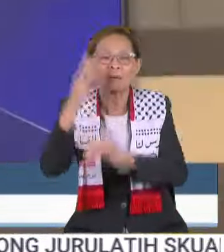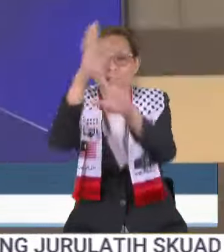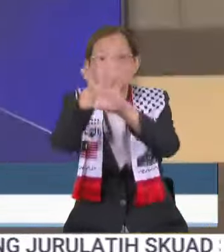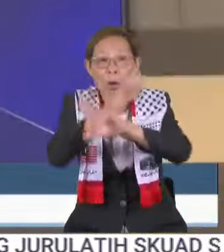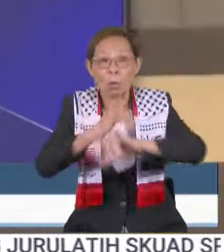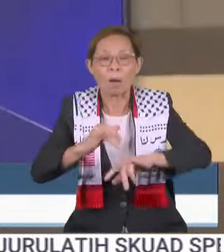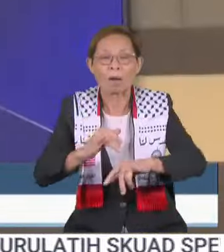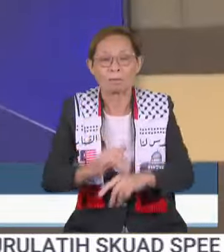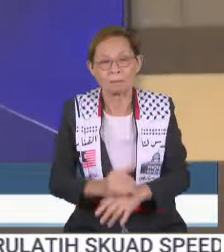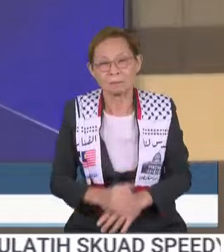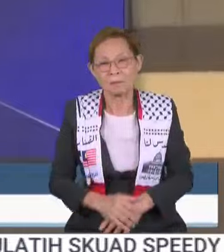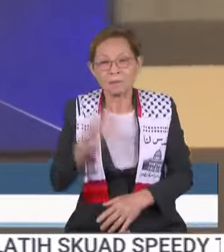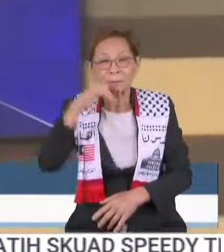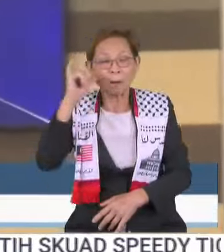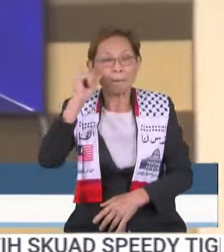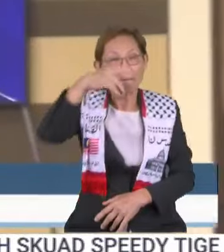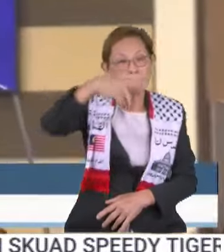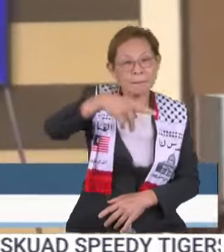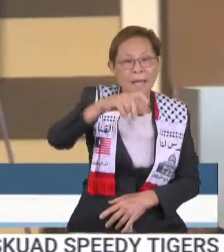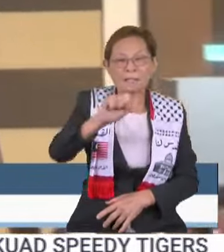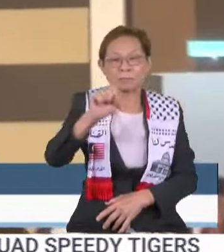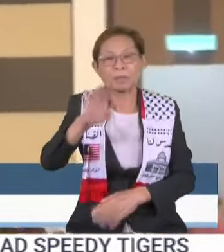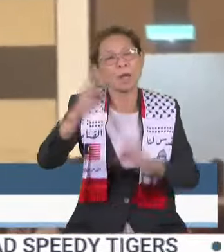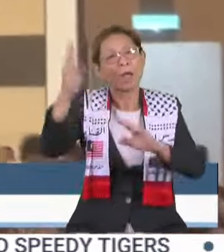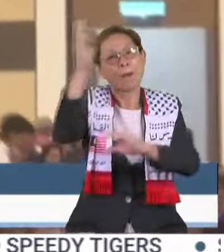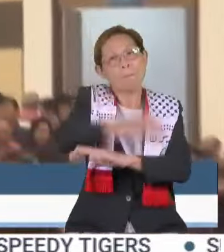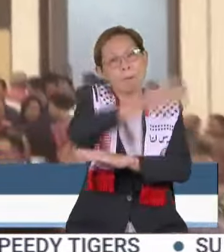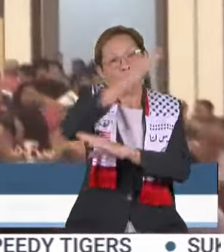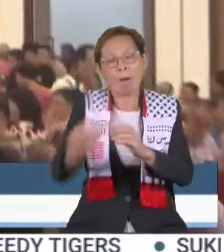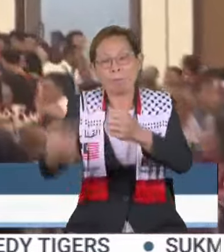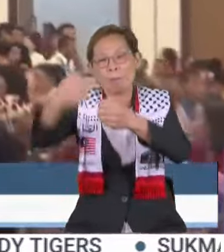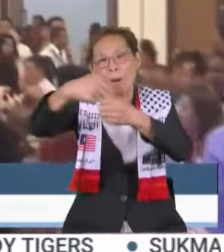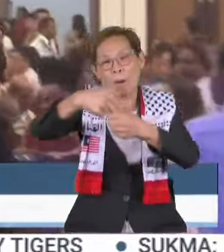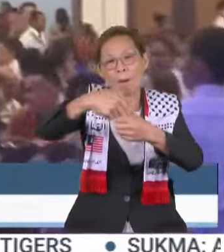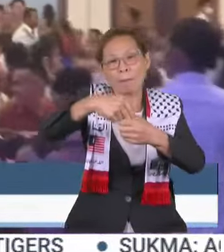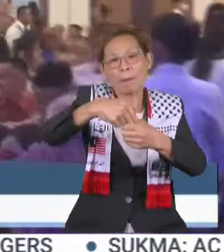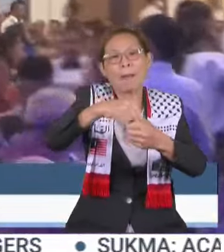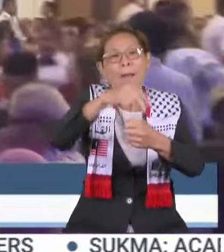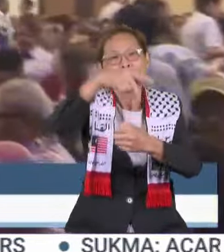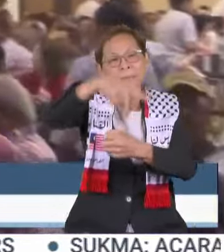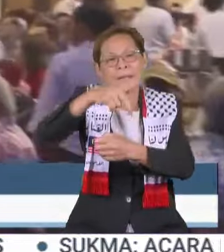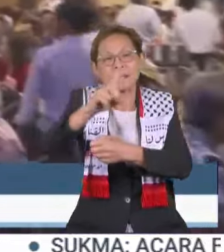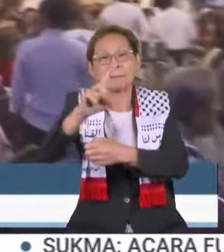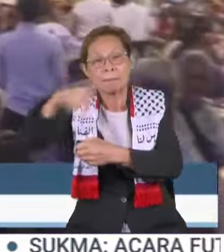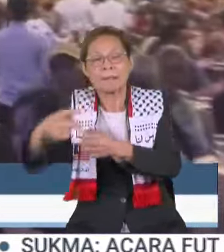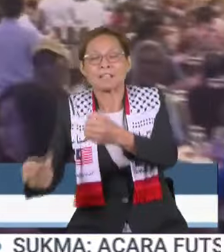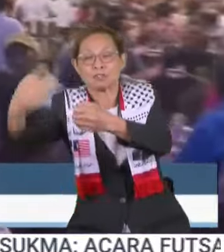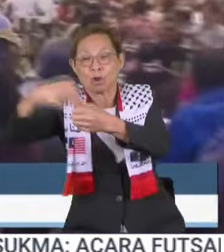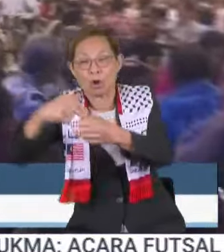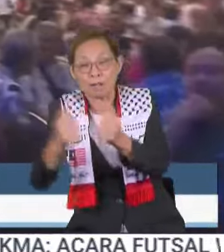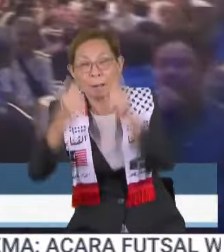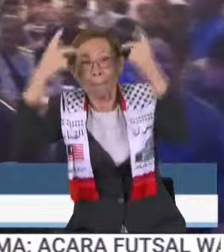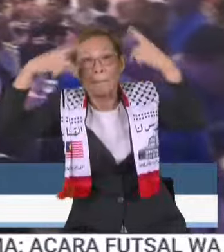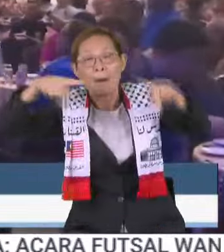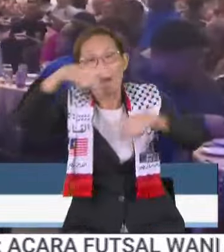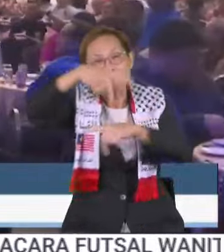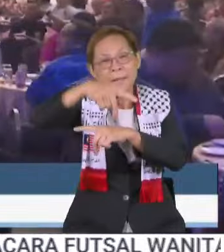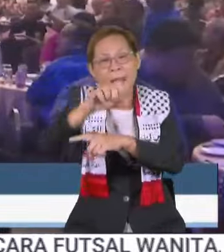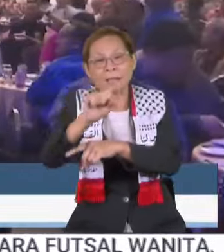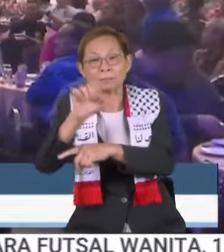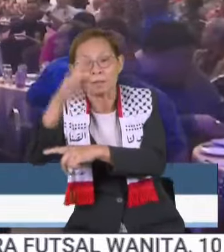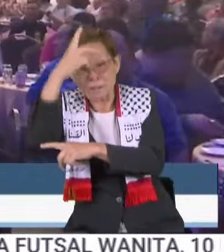ini. Semalam, PSB sah dibubarkan dengan menyertai Parti Demokratik Progresif PDP dengan Presiden